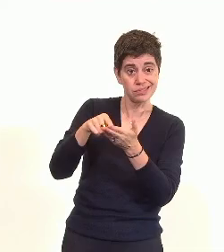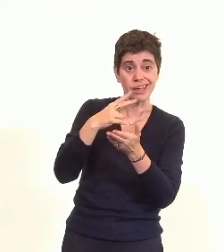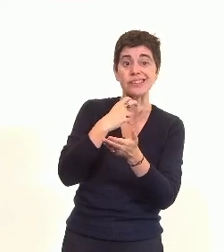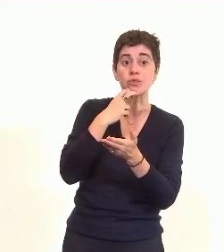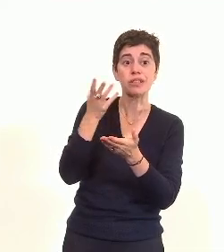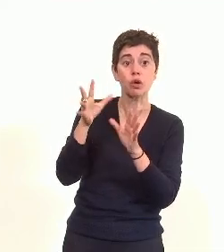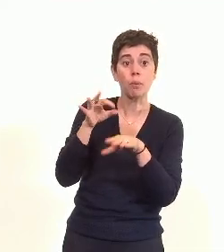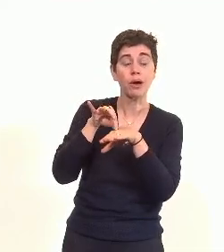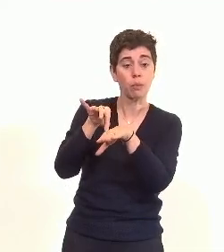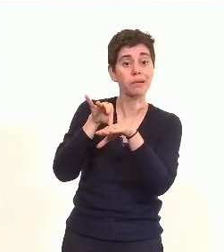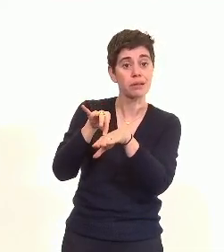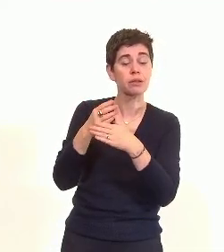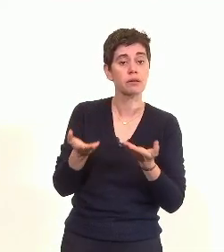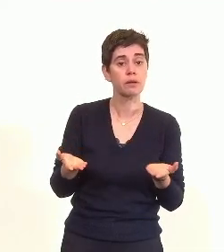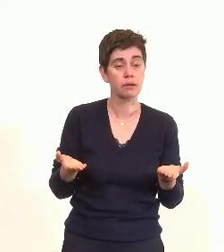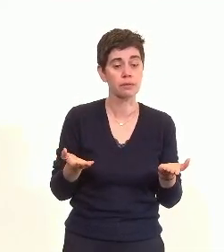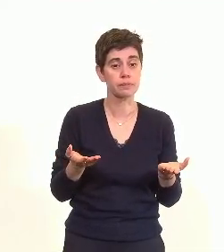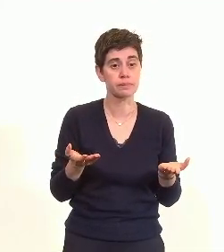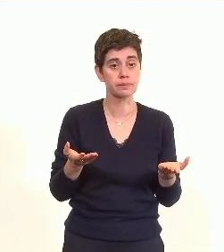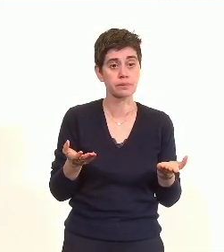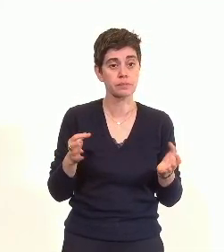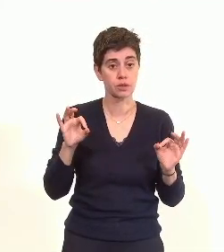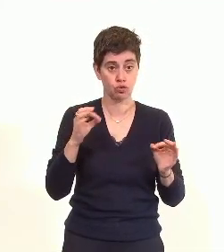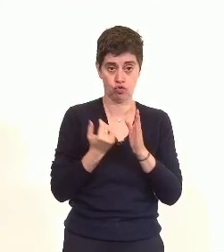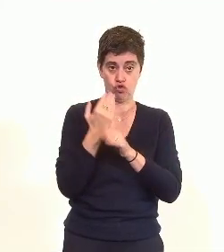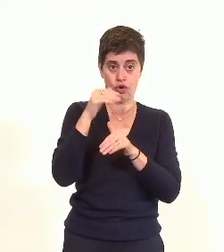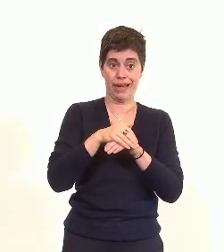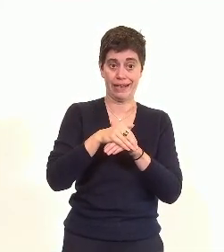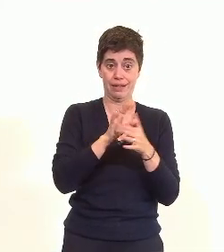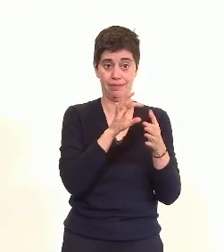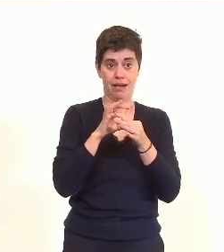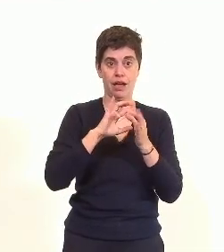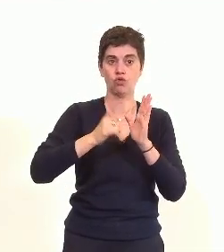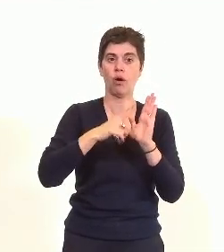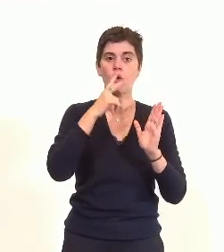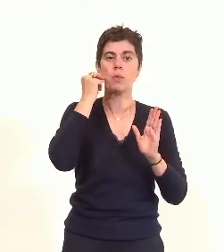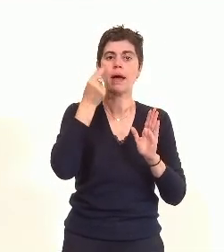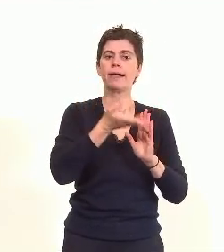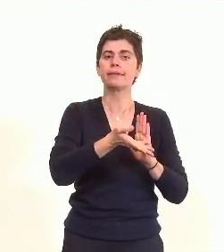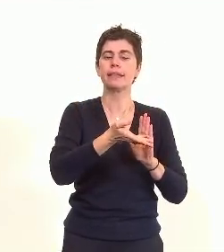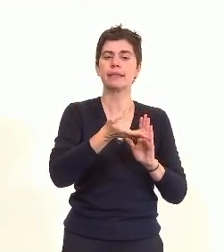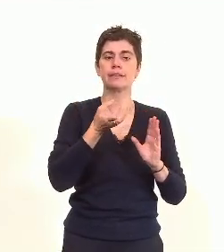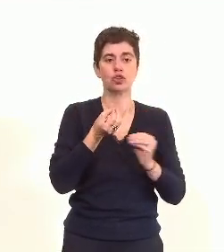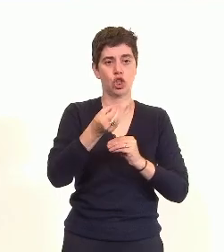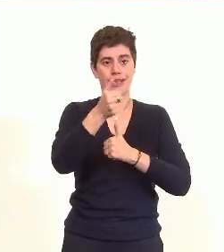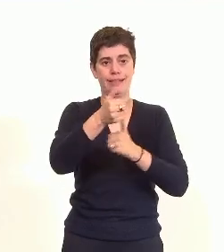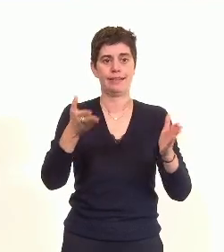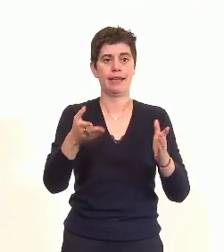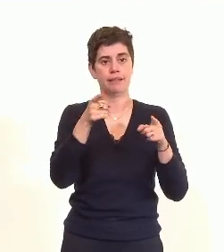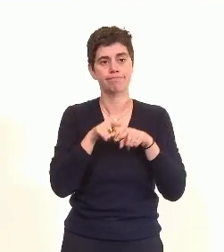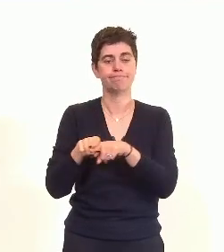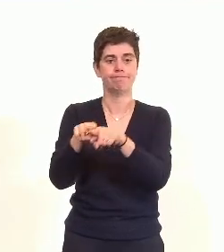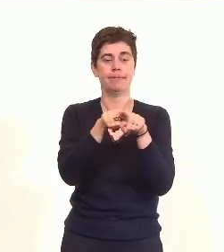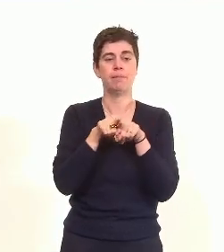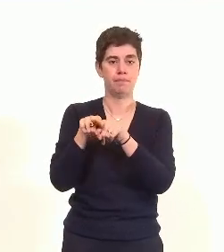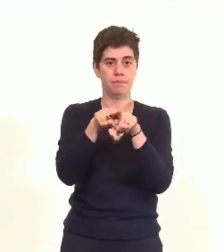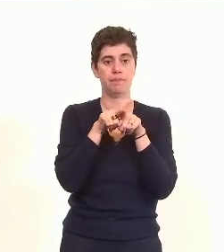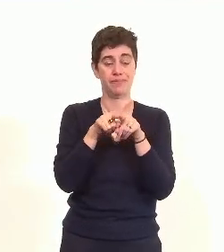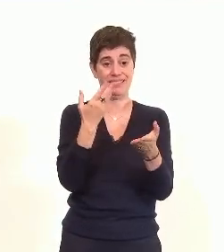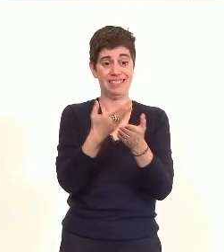et on en a parlé déjà dans la journée relative aux droits humains, offre finalement peut-être un cadre commun, un levier d'action